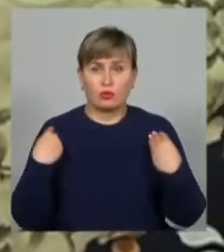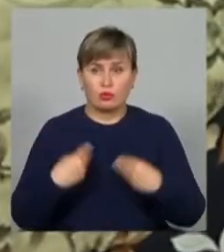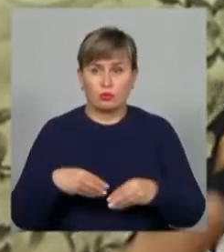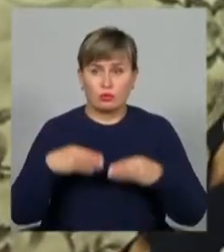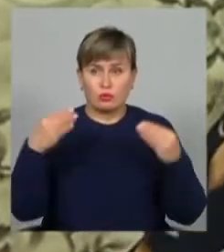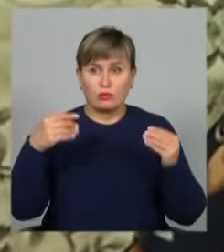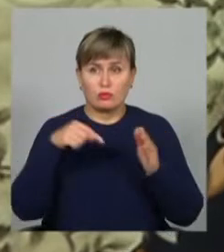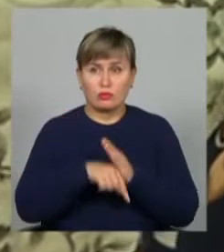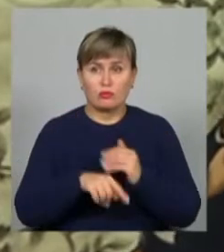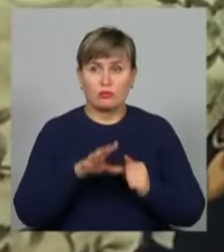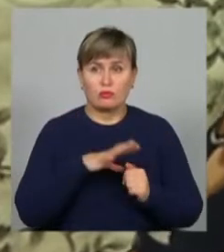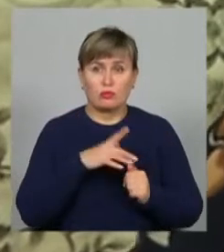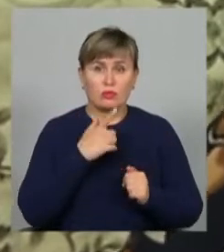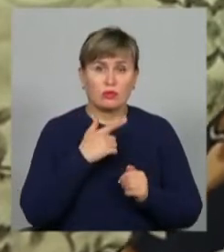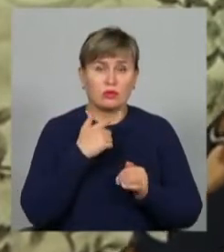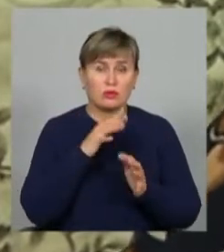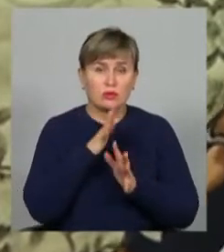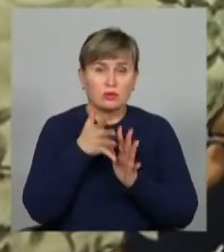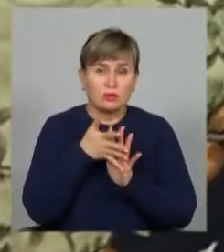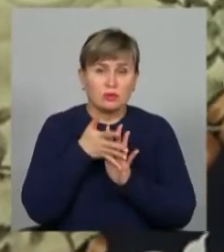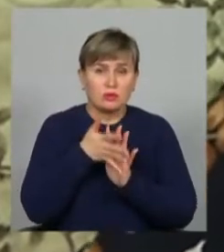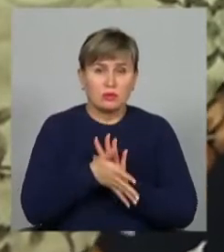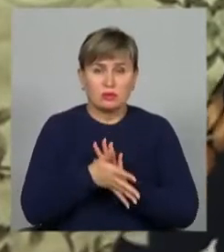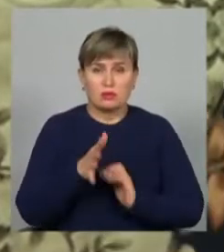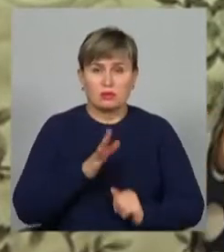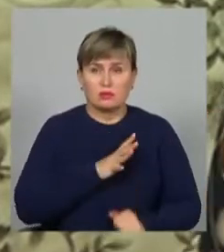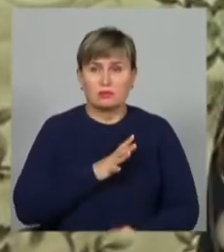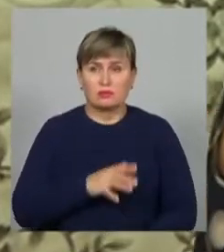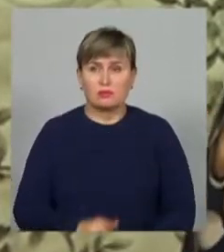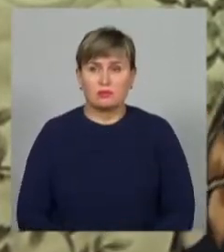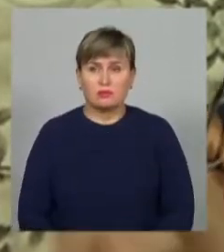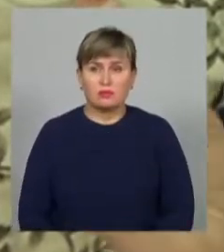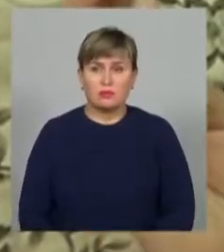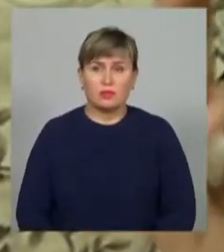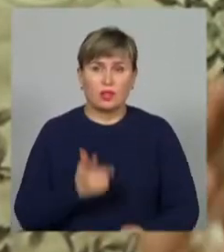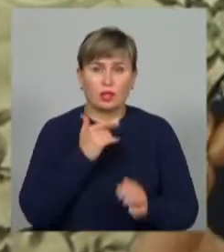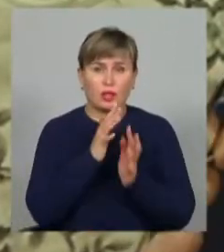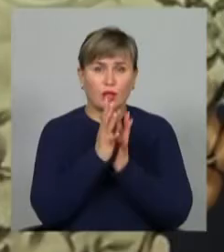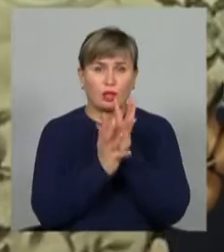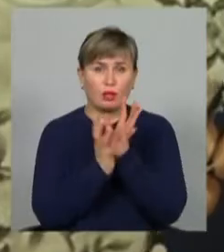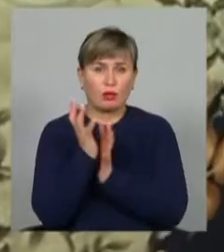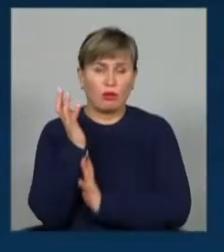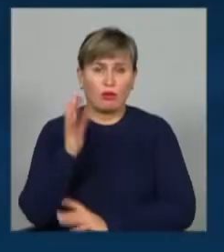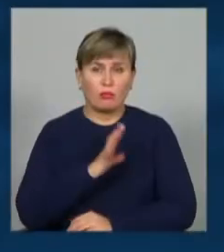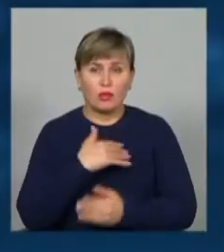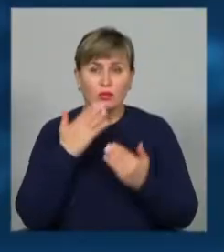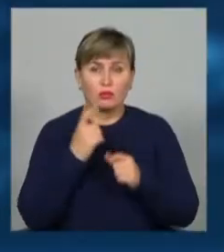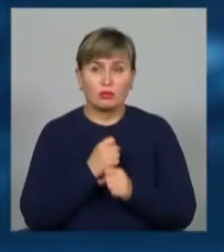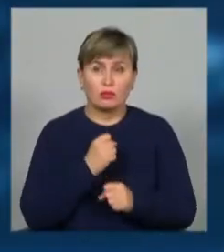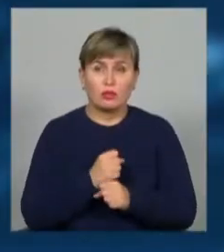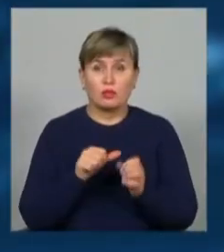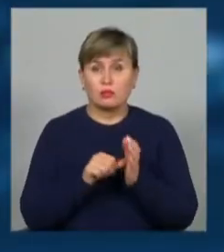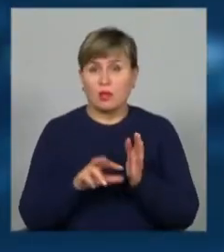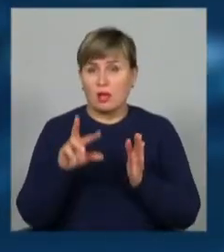она была до такой степени кровью пропитана, она уже вся бы. У меня вот так по рукам кровь подтекла, я не знала, что делать. 6 января